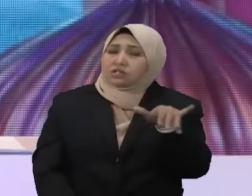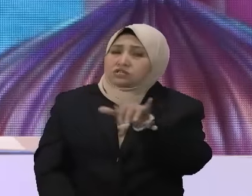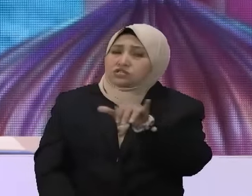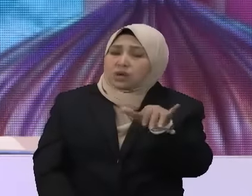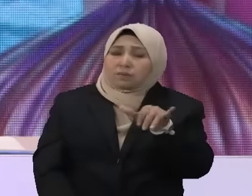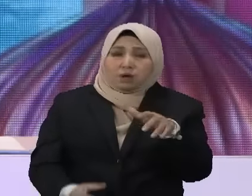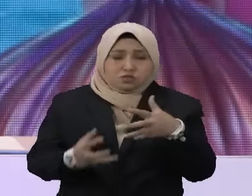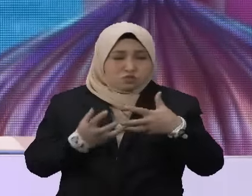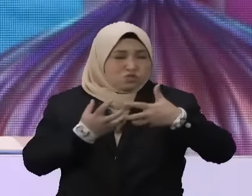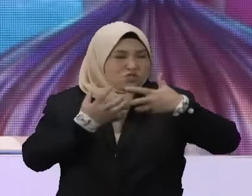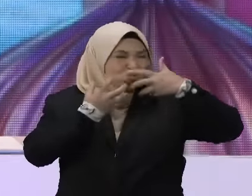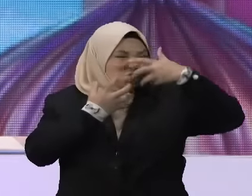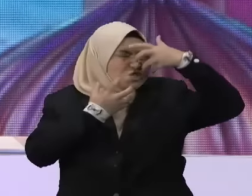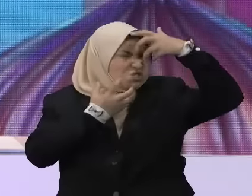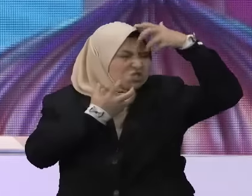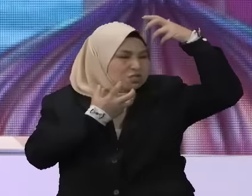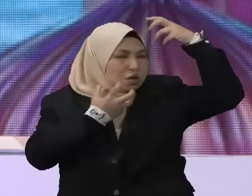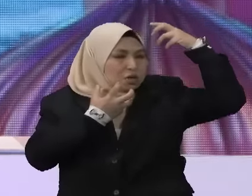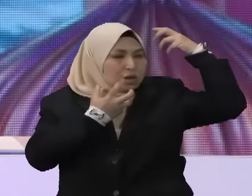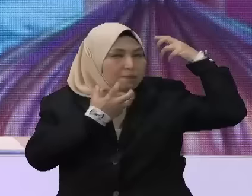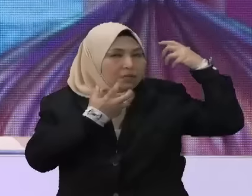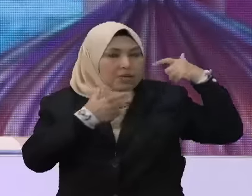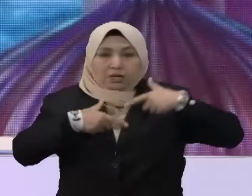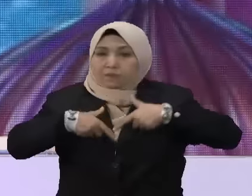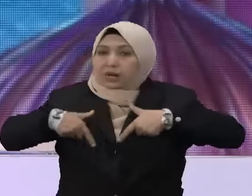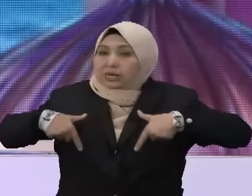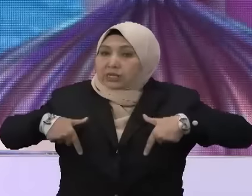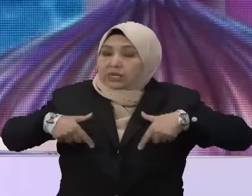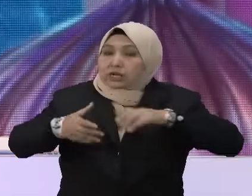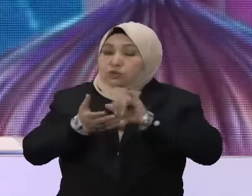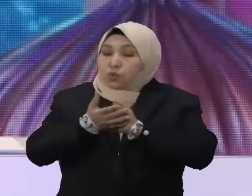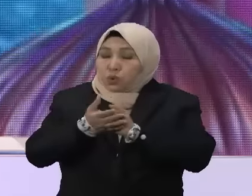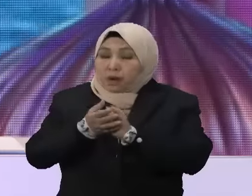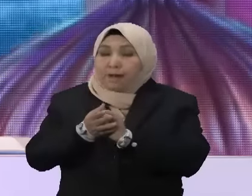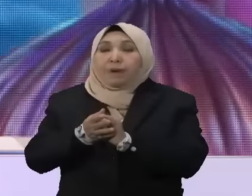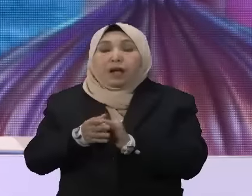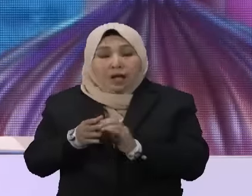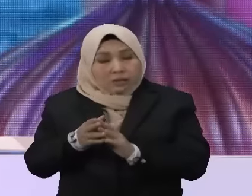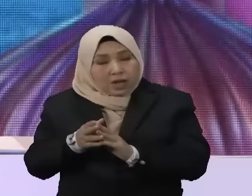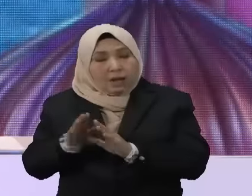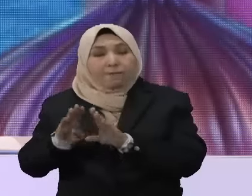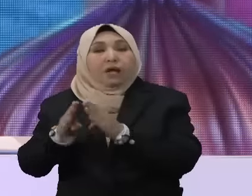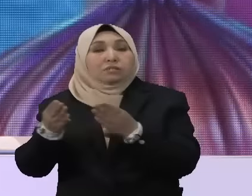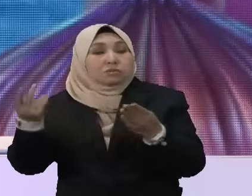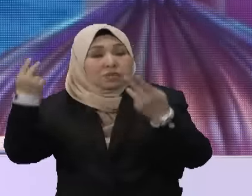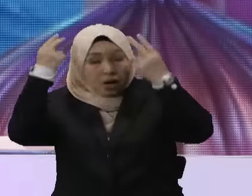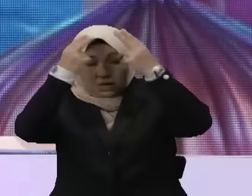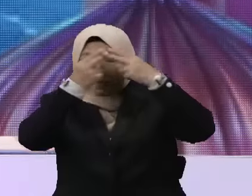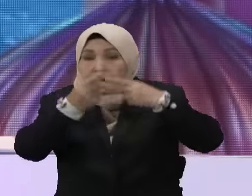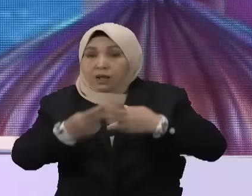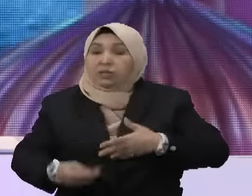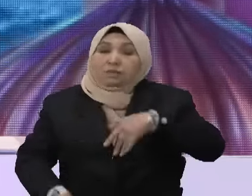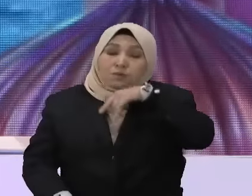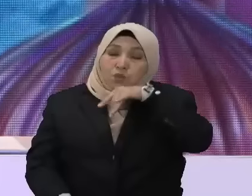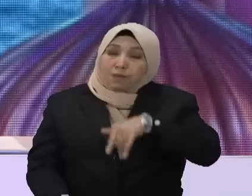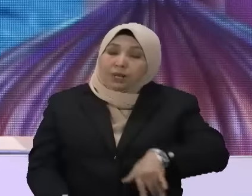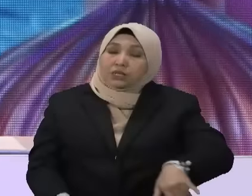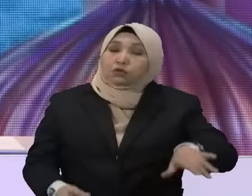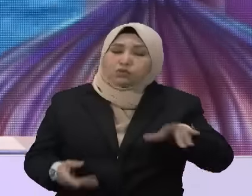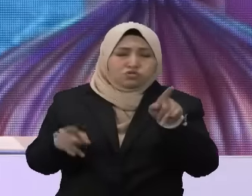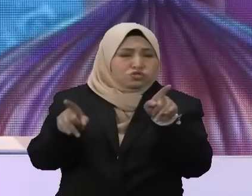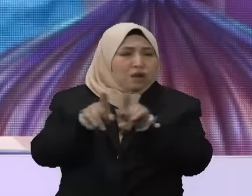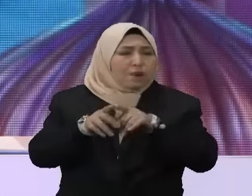singa. Pada sudut keberaniannya, itu bahasa Arab lah, Muhammad kal asadi fi asyuja'ah. Muhammad itu Muhammad